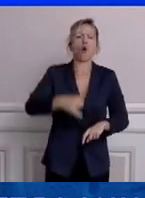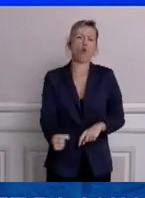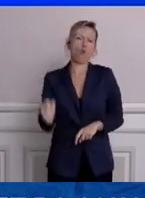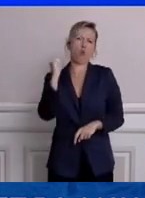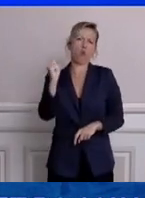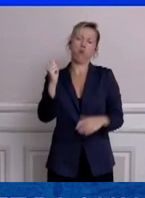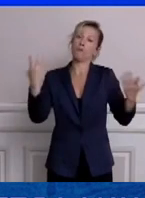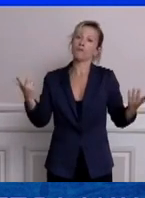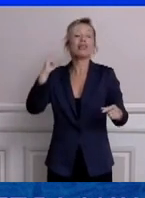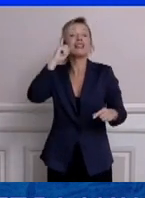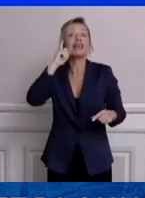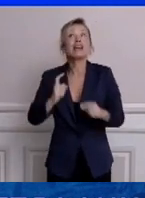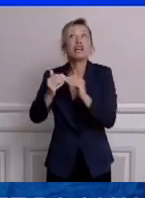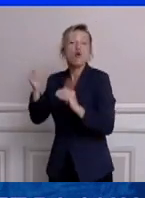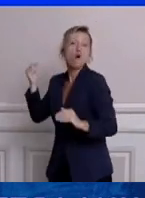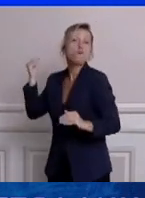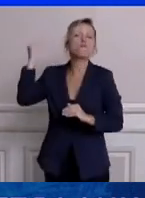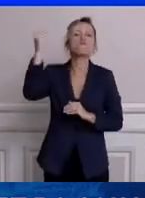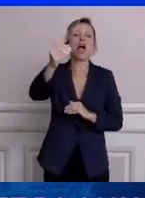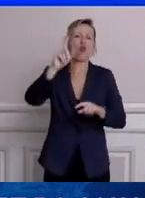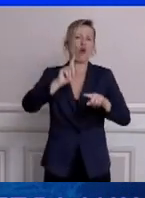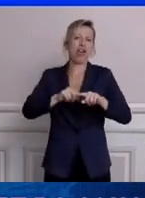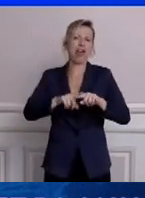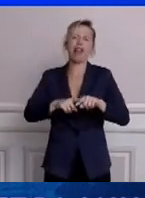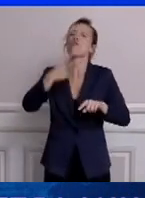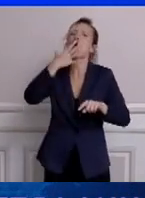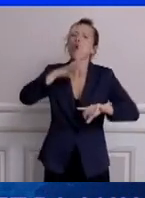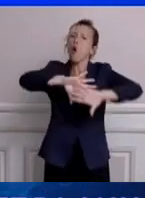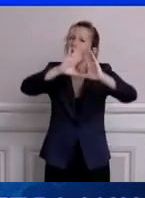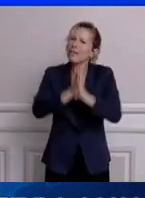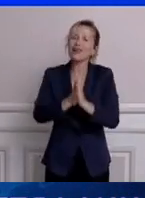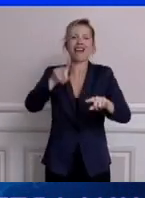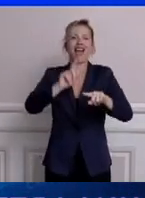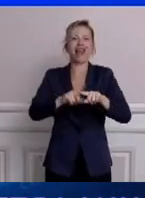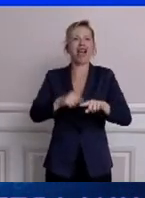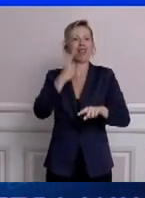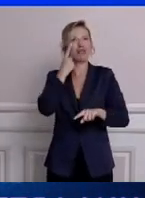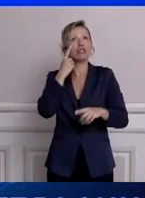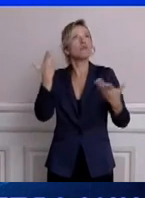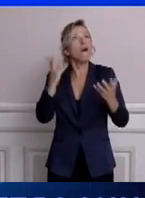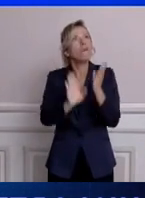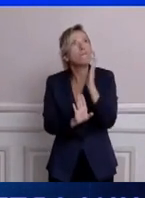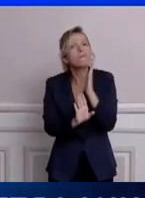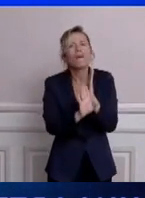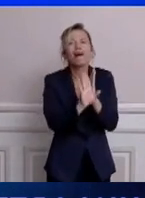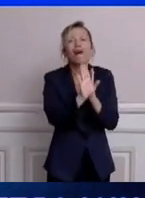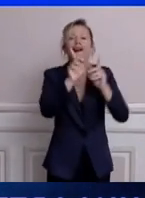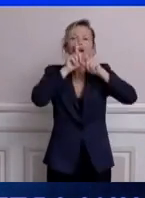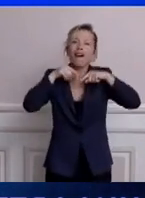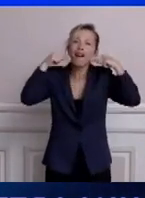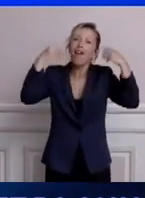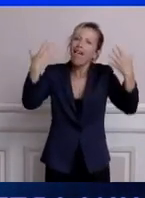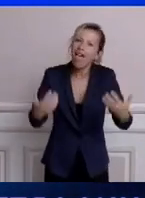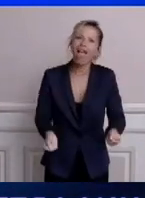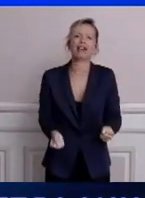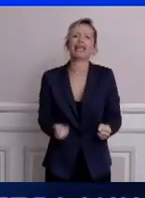τους. Προοπτικές που σήμερα είναι ακόμα καλύτερες, καθώς η χώρα συνολικά έχει μπει σε ένα νέο, καλύτερο κύκλο της ιστορίας της.